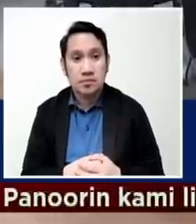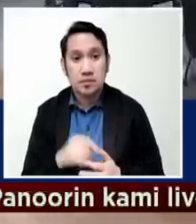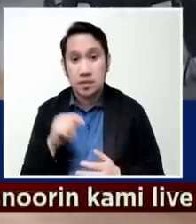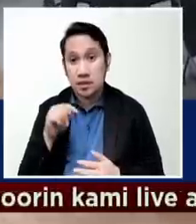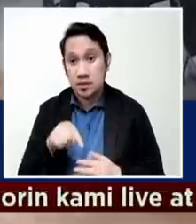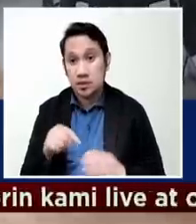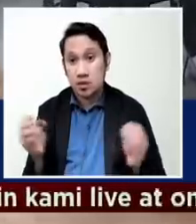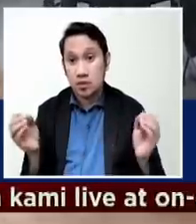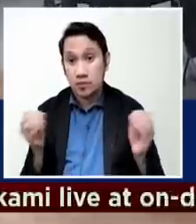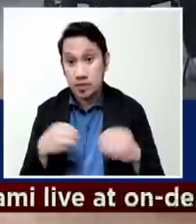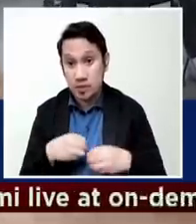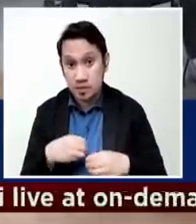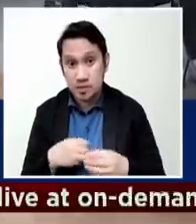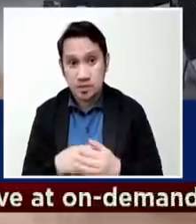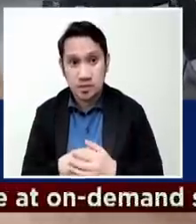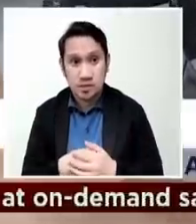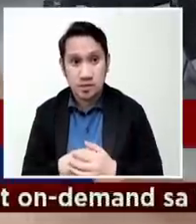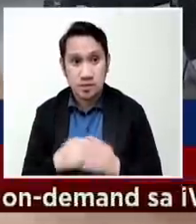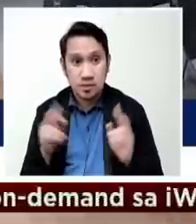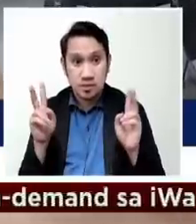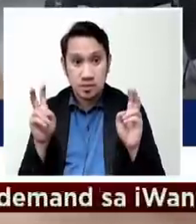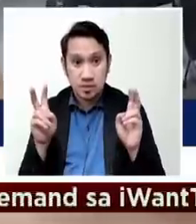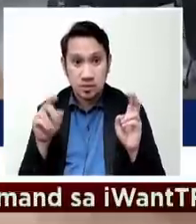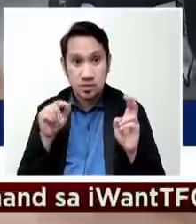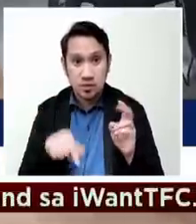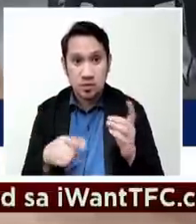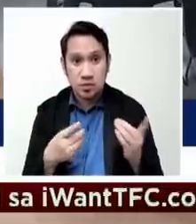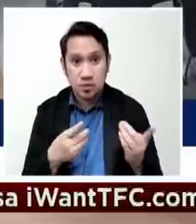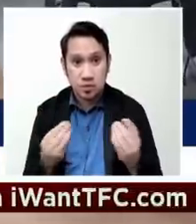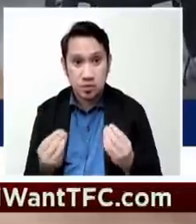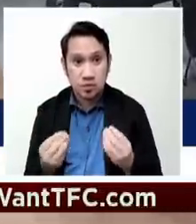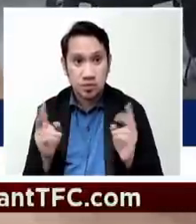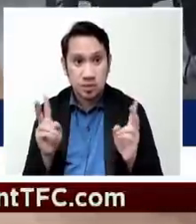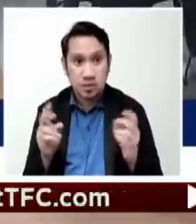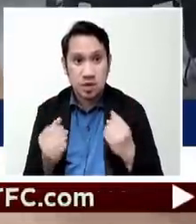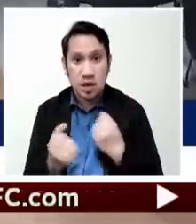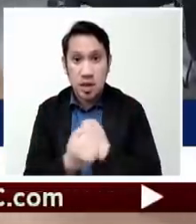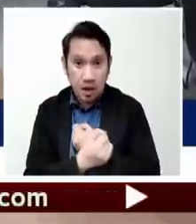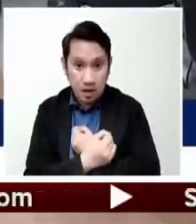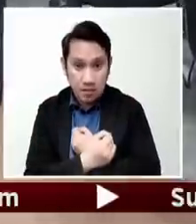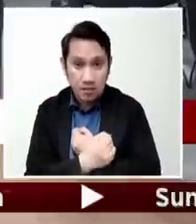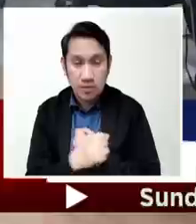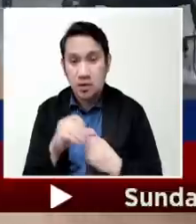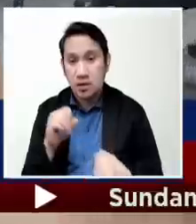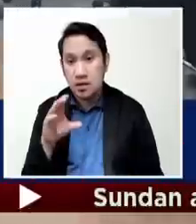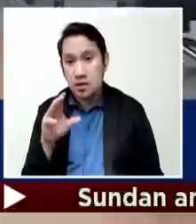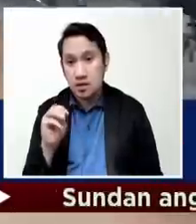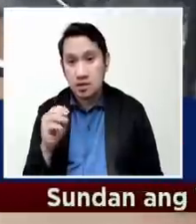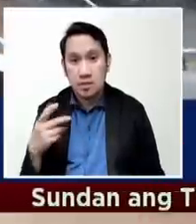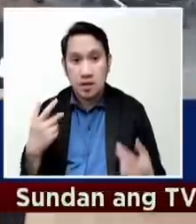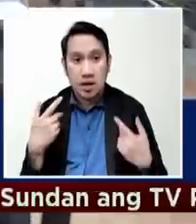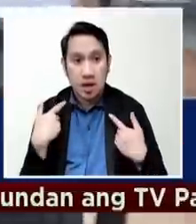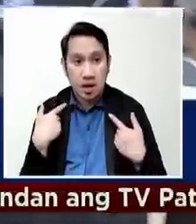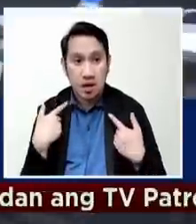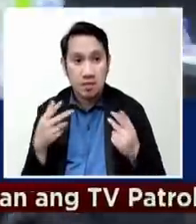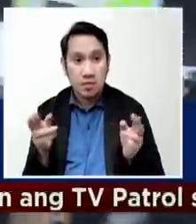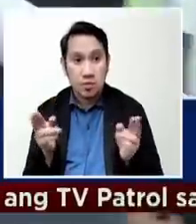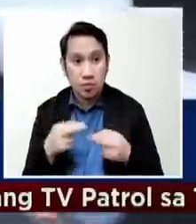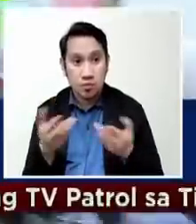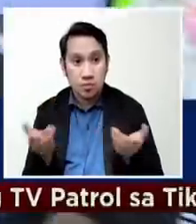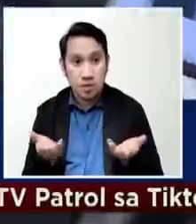opisina nung sinasabi nilang umano'y dito ginagawa yung love scam. So meron silang isang kwarto dito sa loob ng opisina.